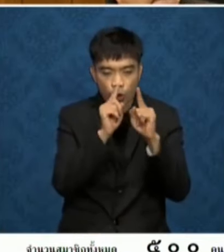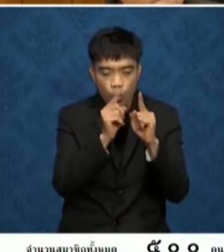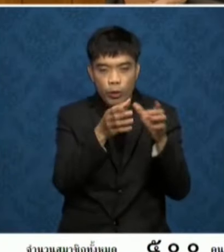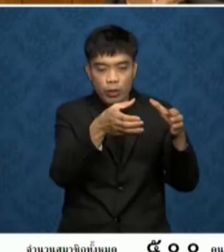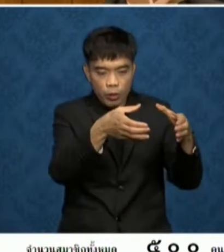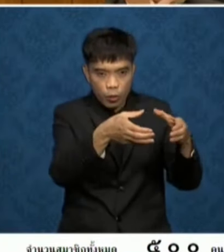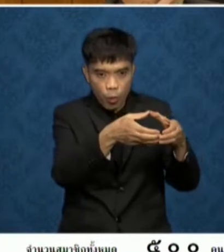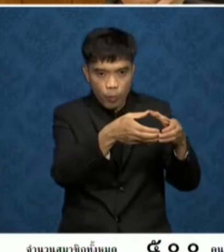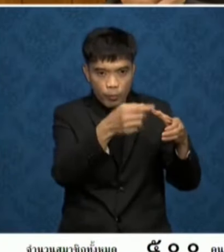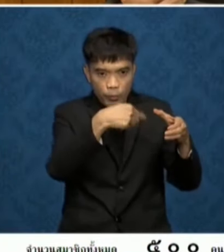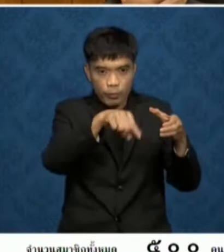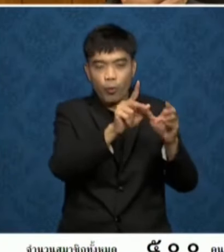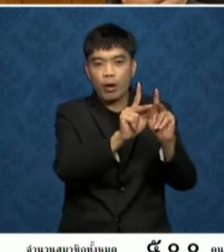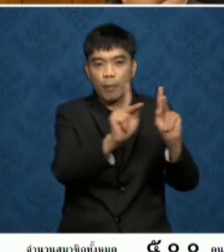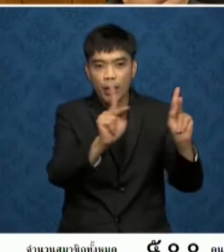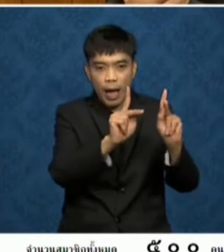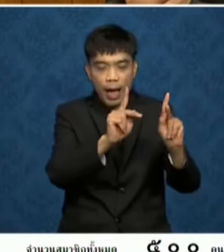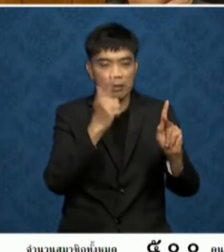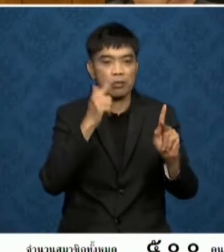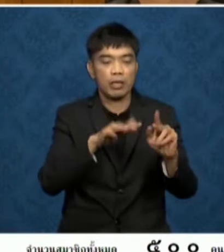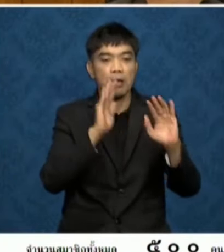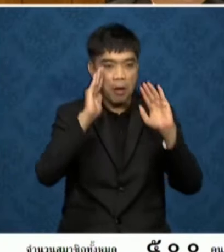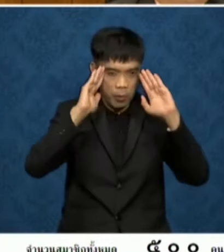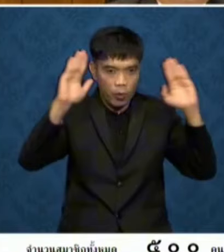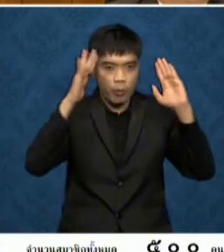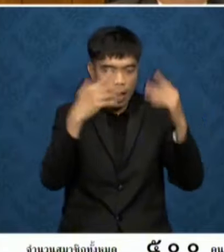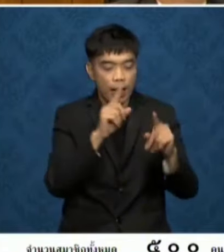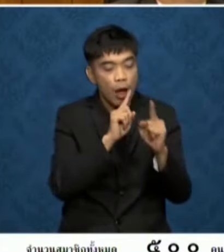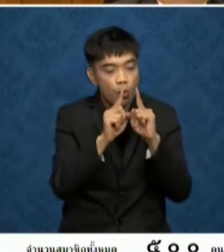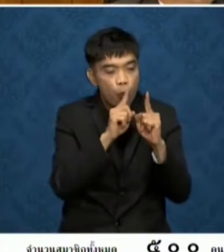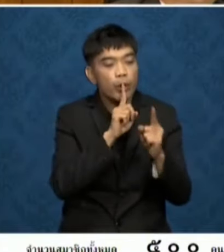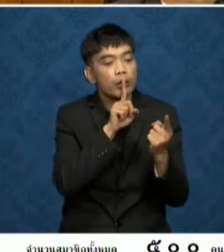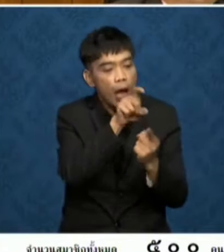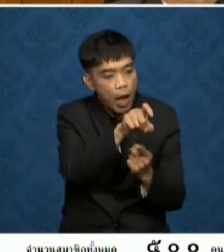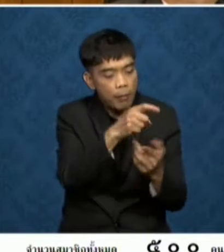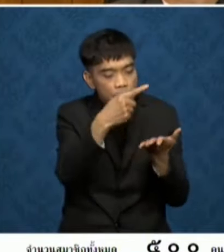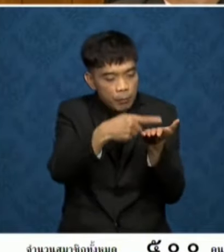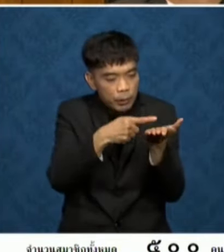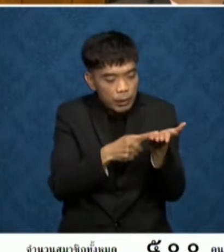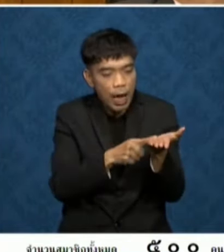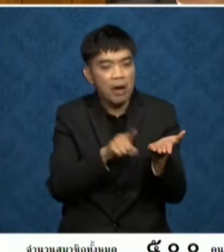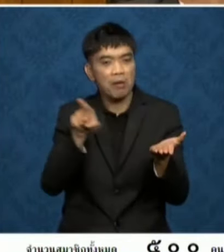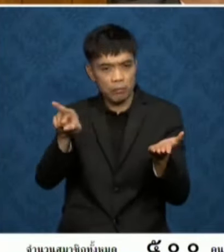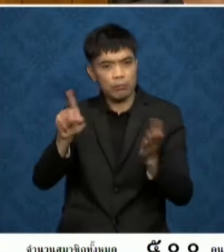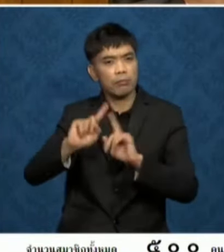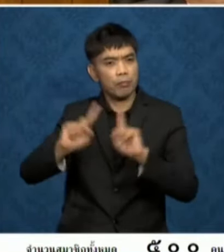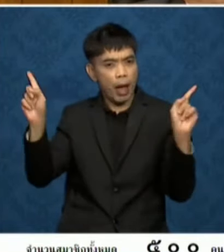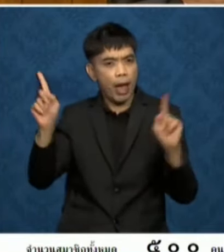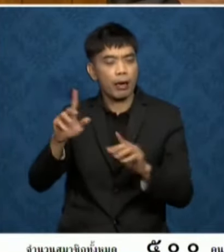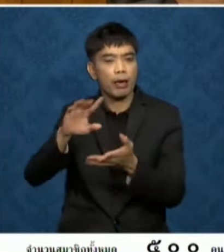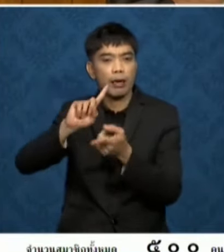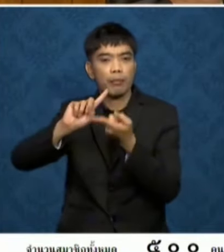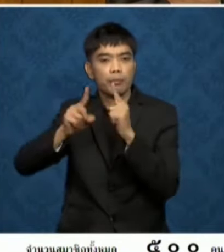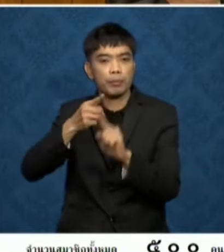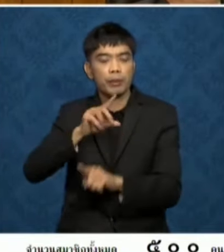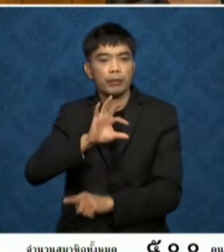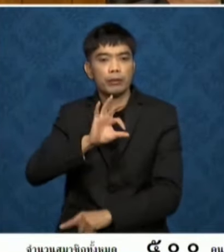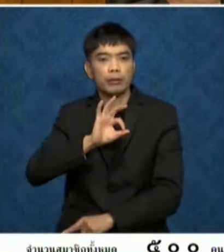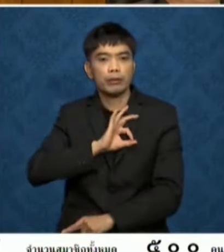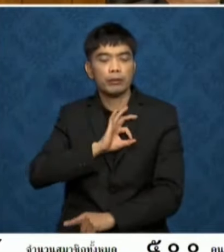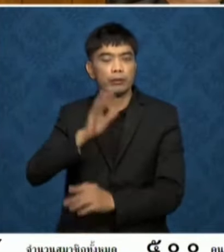ณ์ว่ามันก็แปลกดีอยู่นะครับกับการสงวนคำแปรยติของท่านเพื่อนสมาชิกเนี่ยผมขออนุญาตเอ่ยนามอย่างท่านสิ